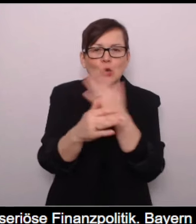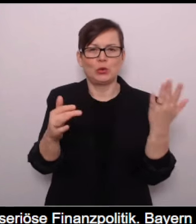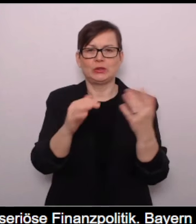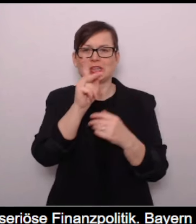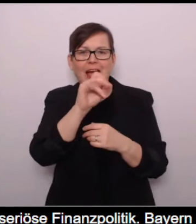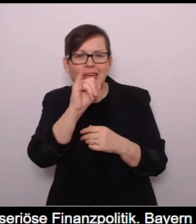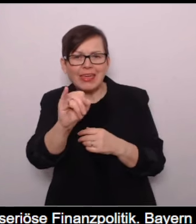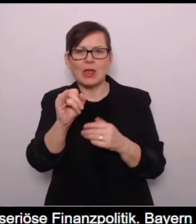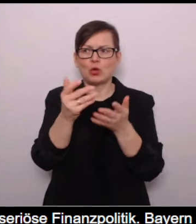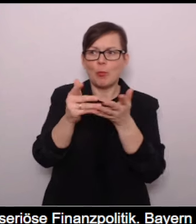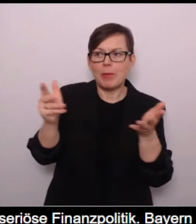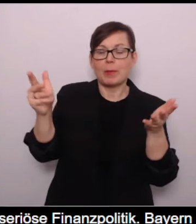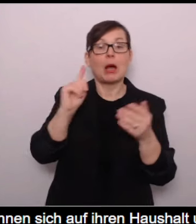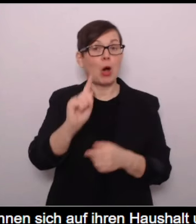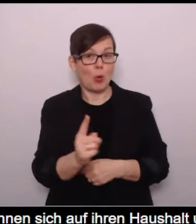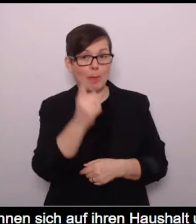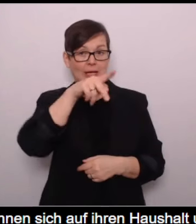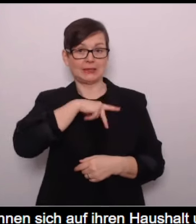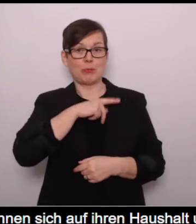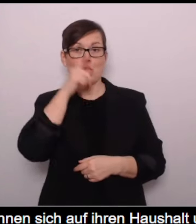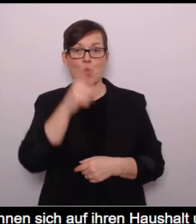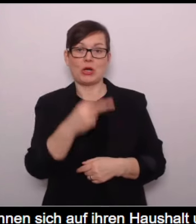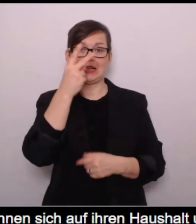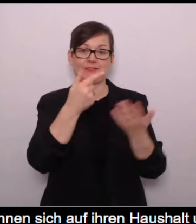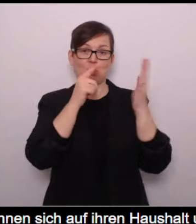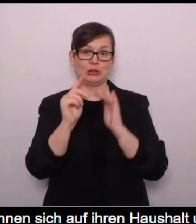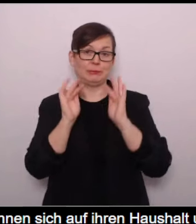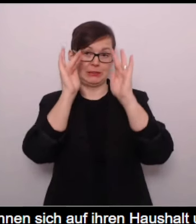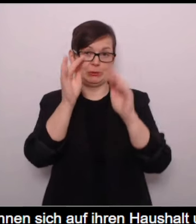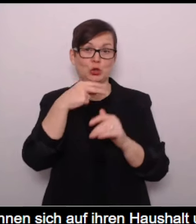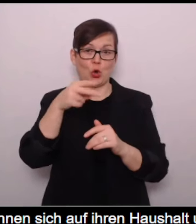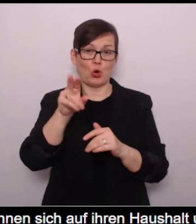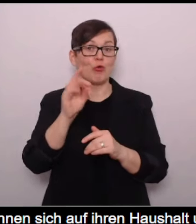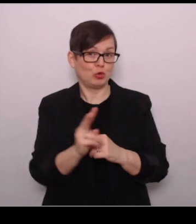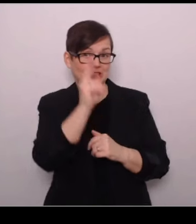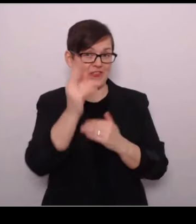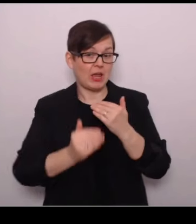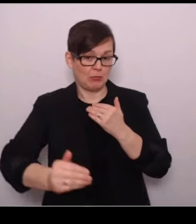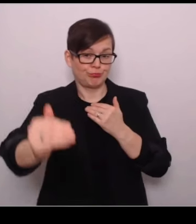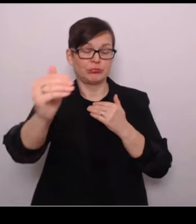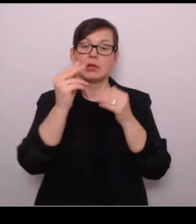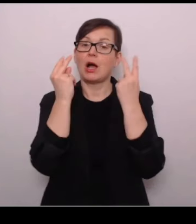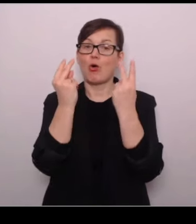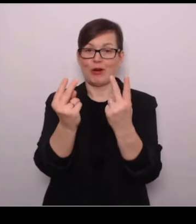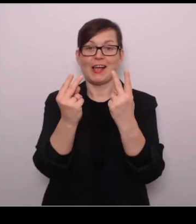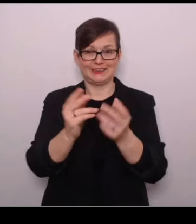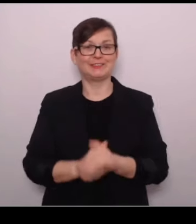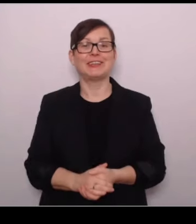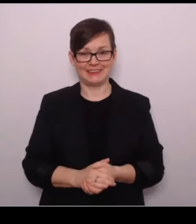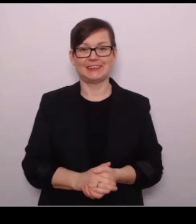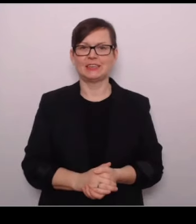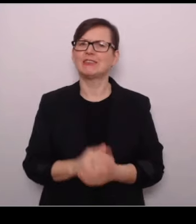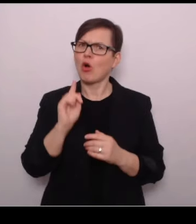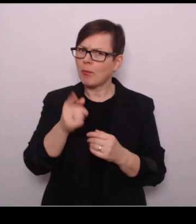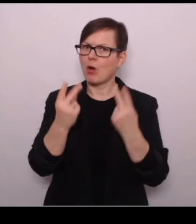Wasserstoff, Elektrolyse, künstliche Intelligenz, viele weitere Dinge. Aber auch Dinge wie der Meisterbonus mit 172 Millionen